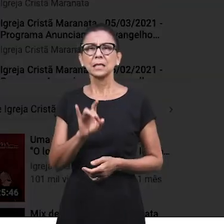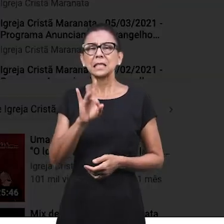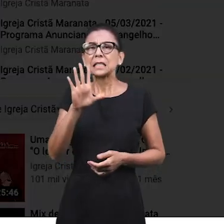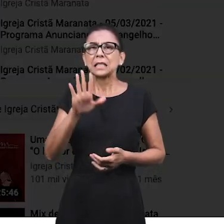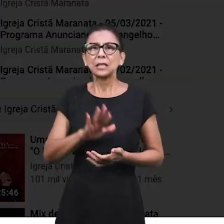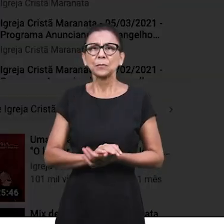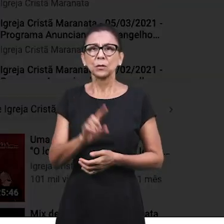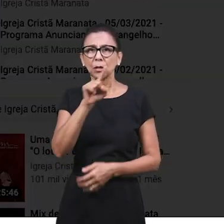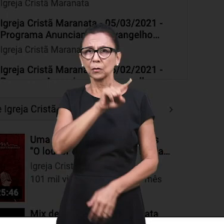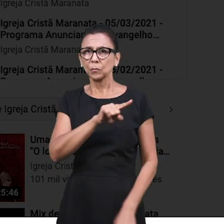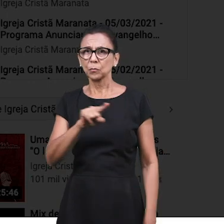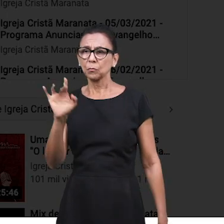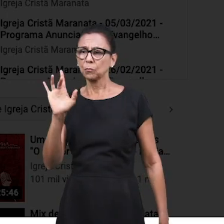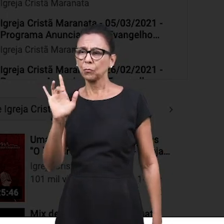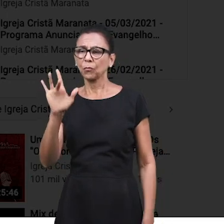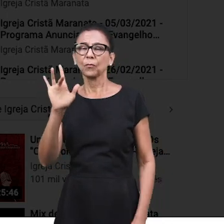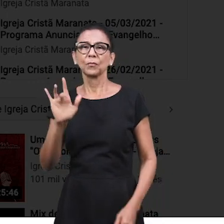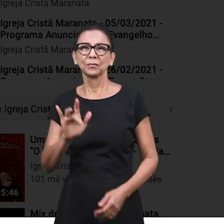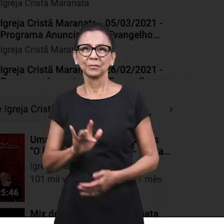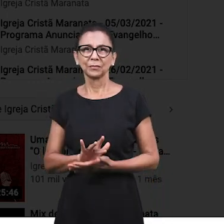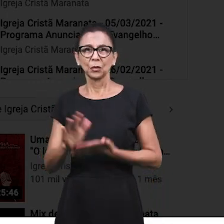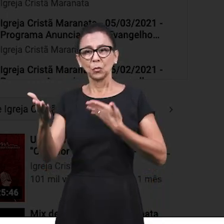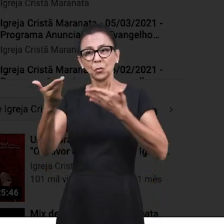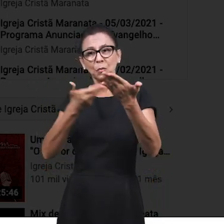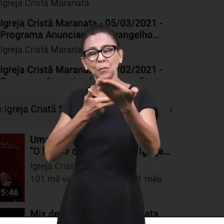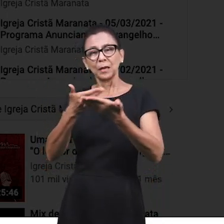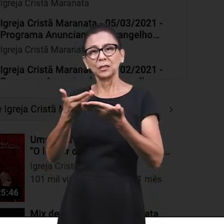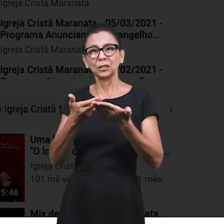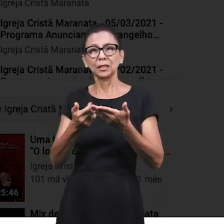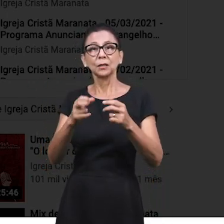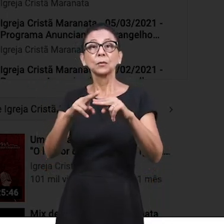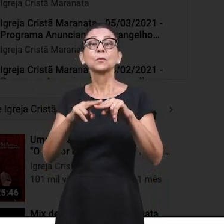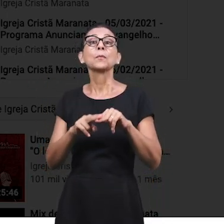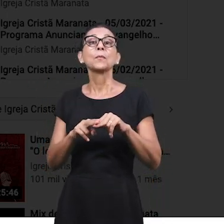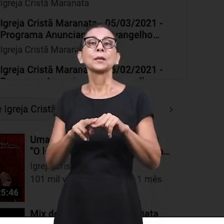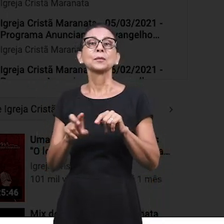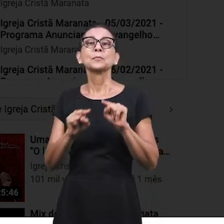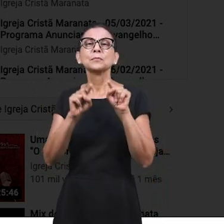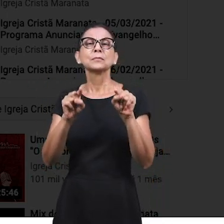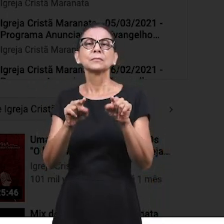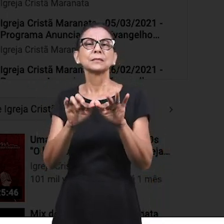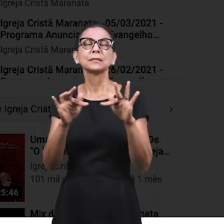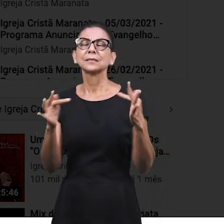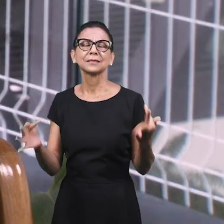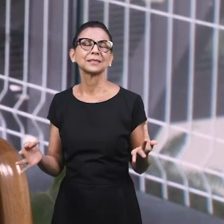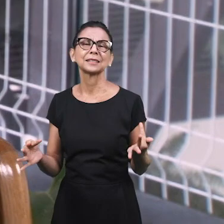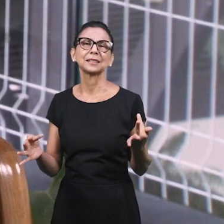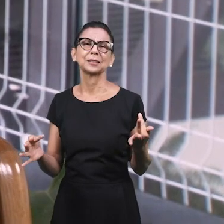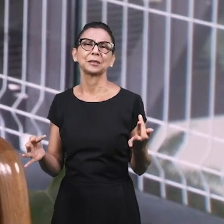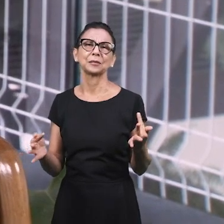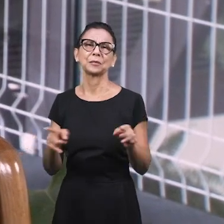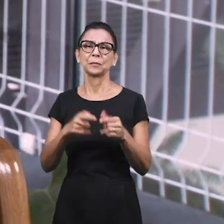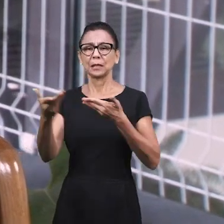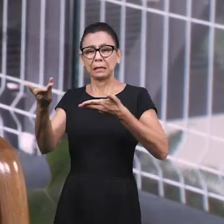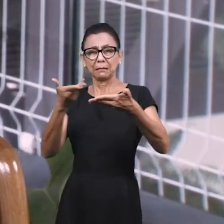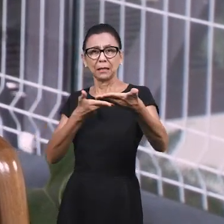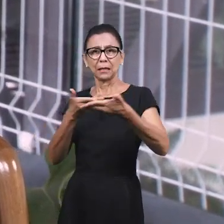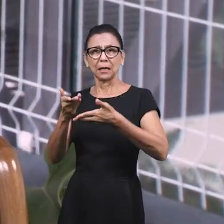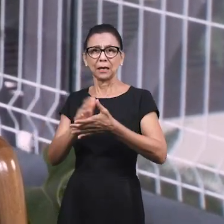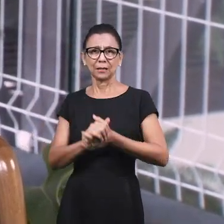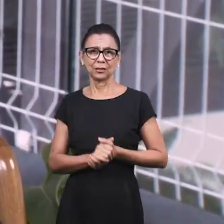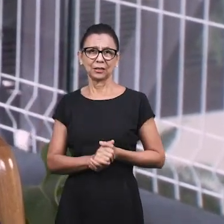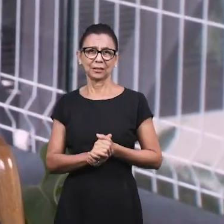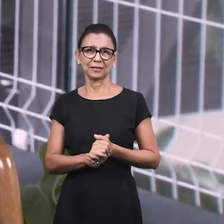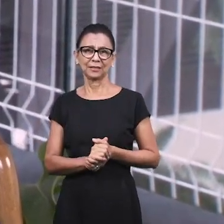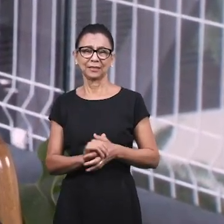lien, de partager et choisir le moyen par lequel vous allez faire cela. C'est simple. Interagissez avec nous, pointez